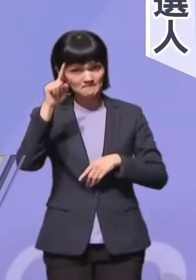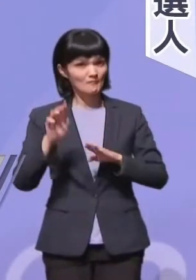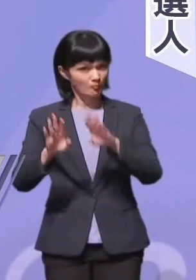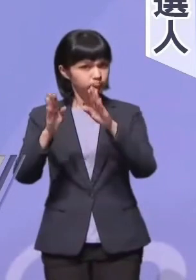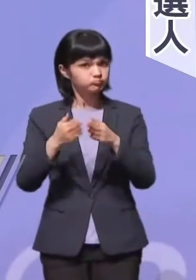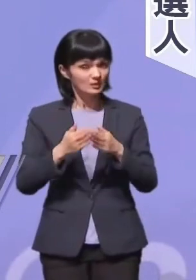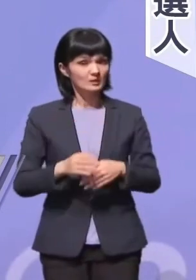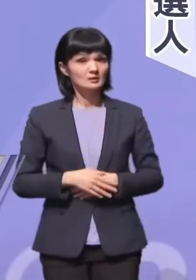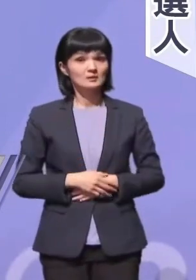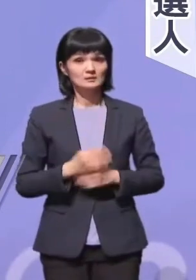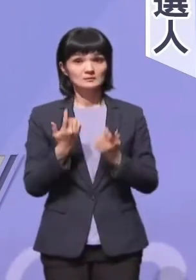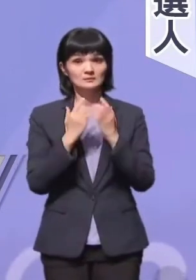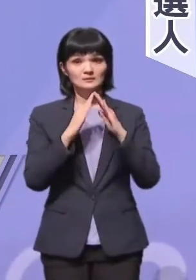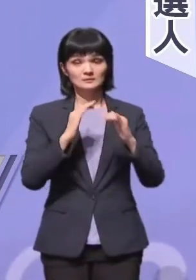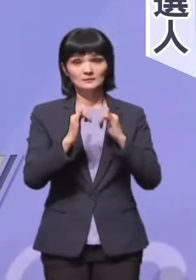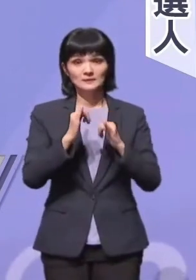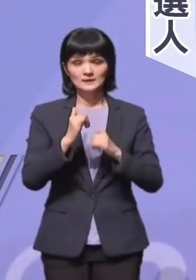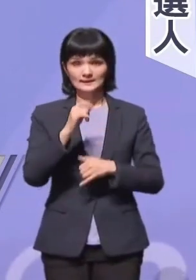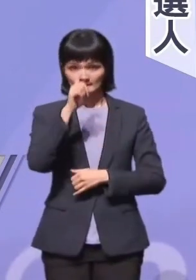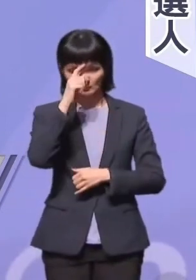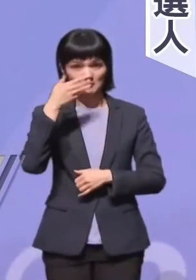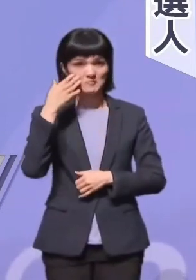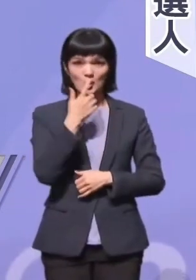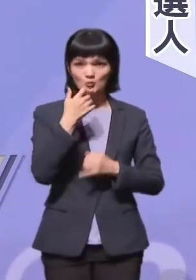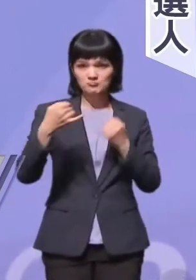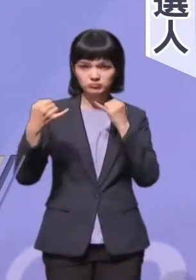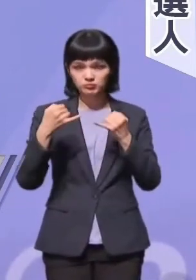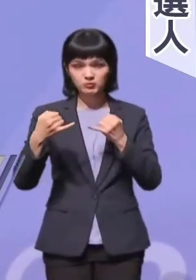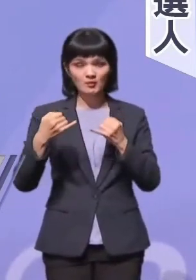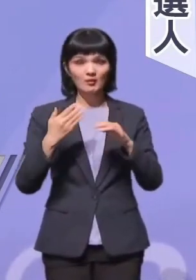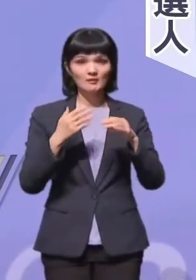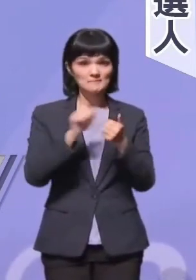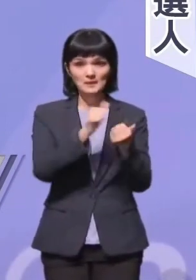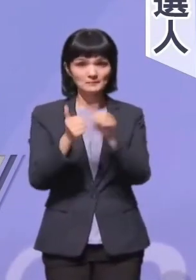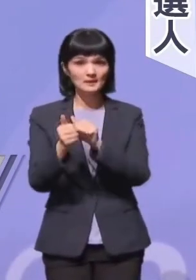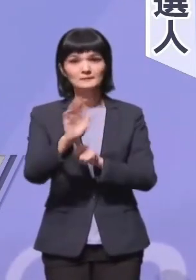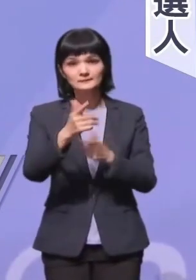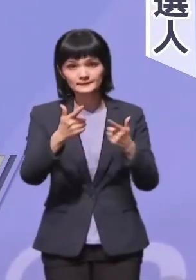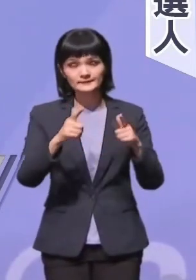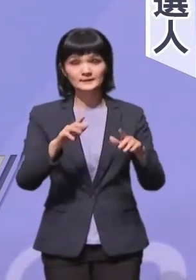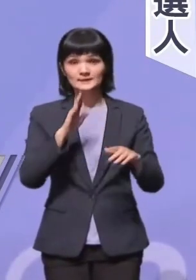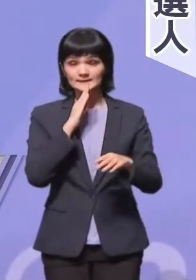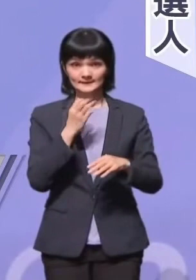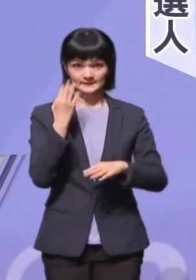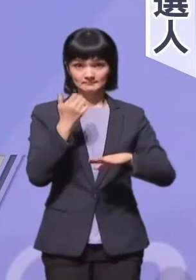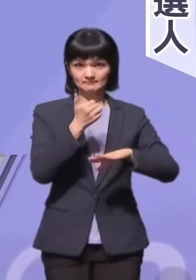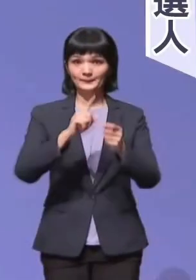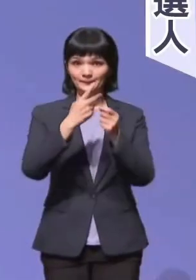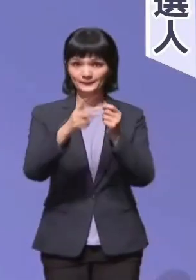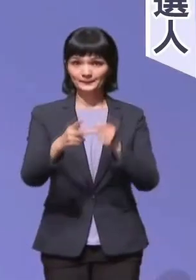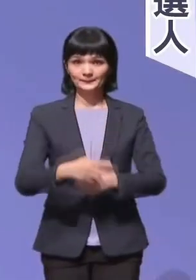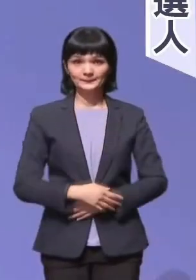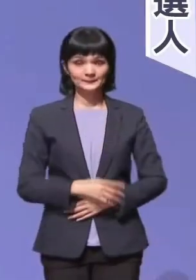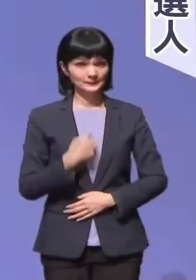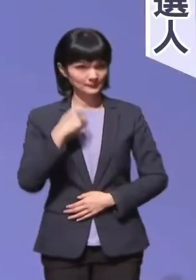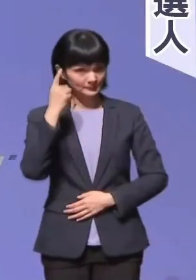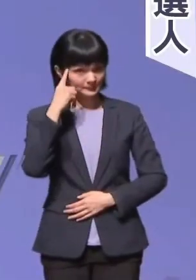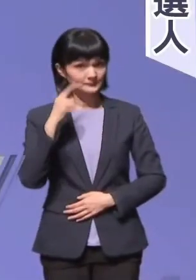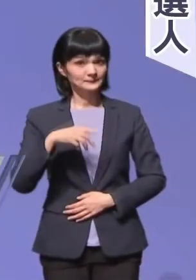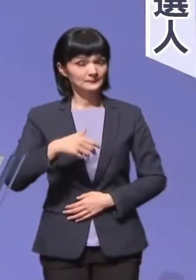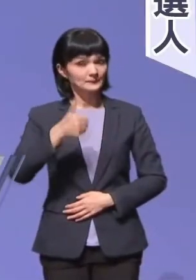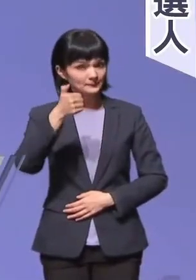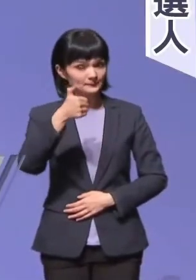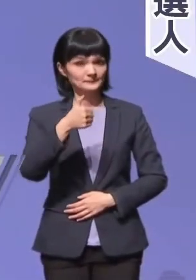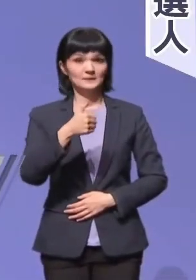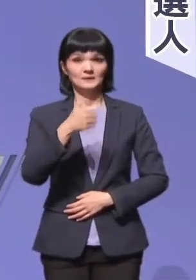不是超越蓝绿，而是新任的市长能不能超越现任的市长以及过去的市长。 我想先非常感谢柯